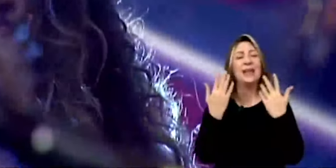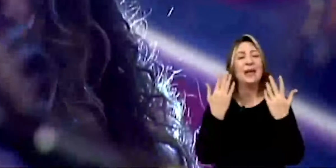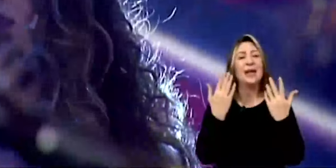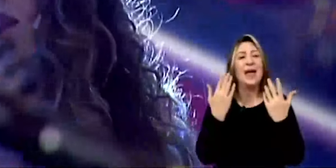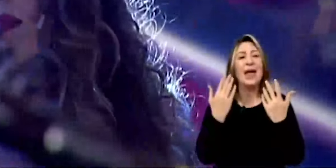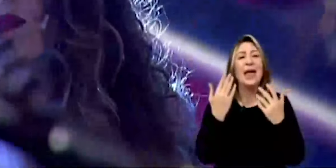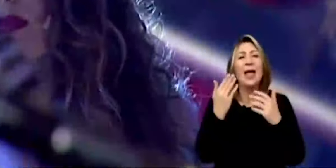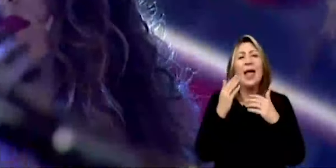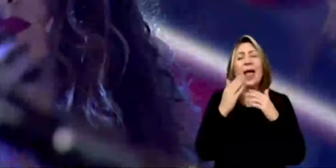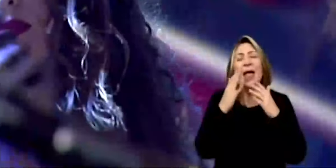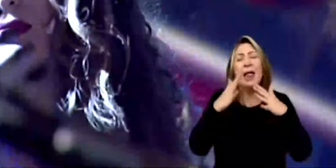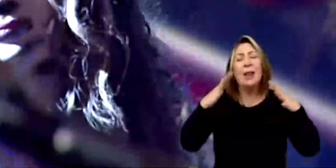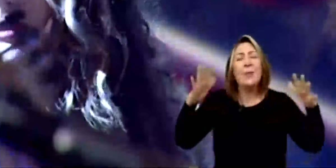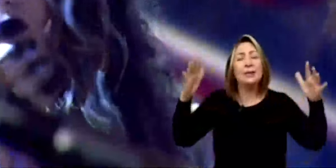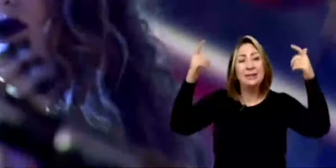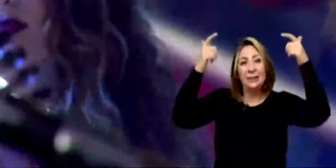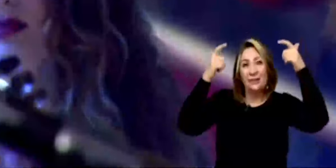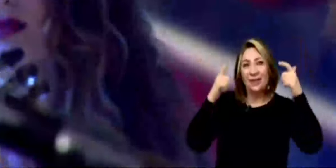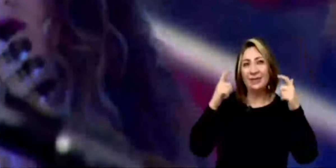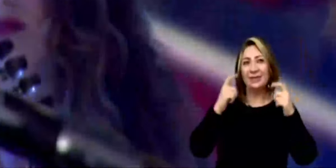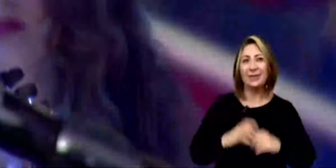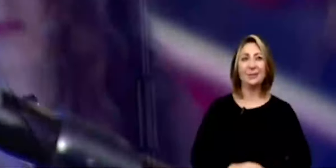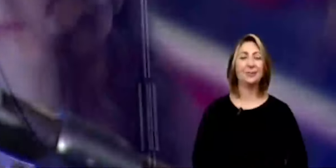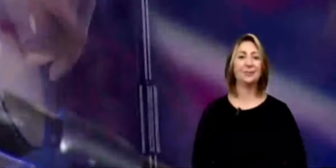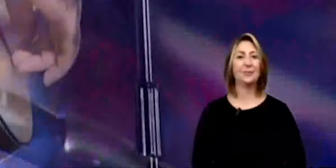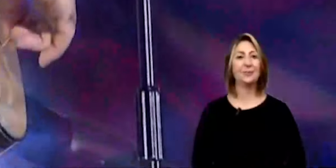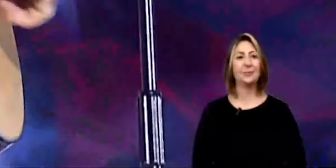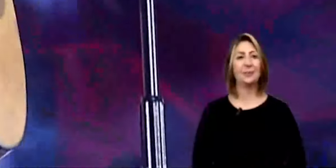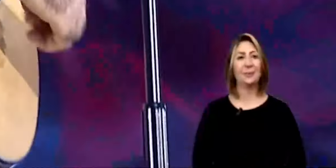cilvesi elmaslı fesi.